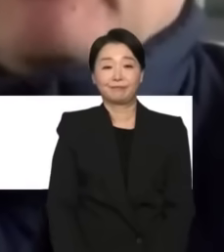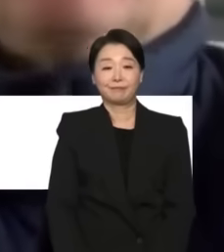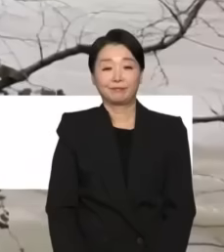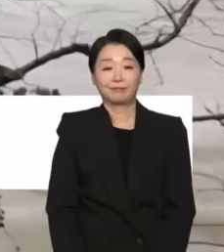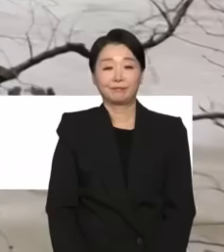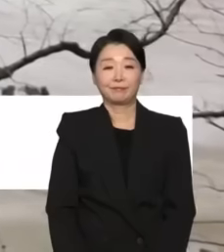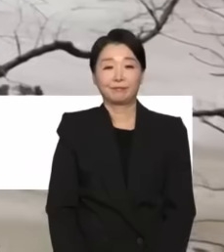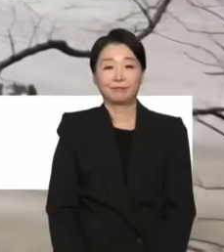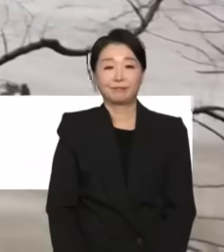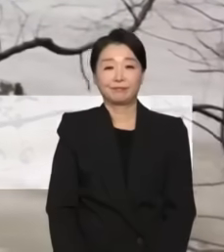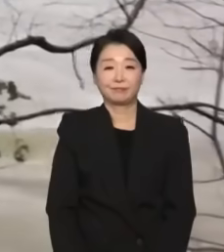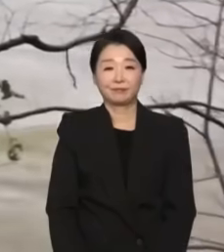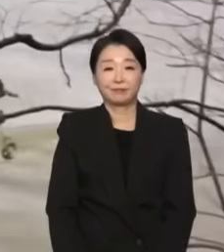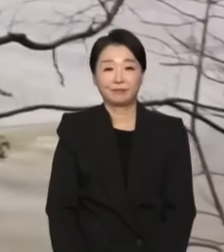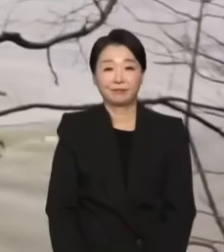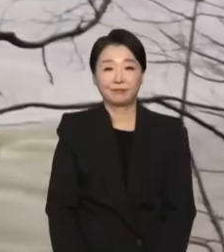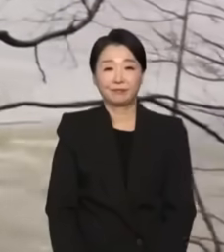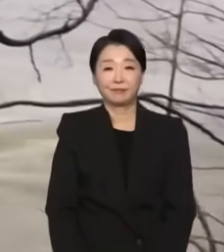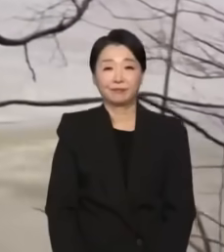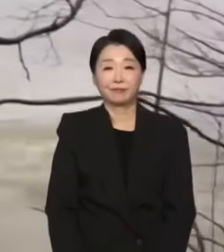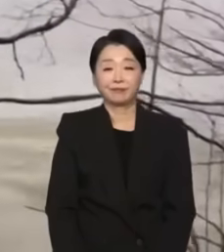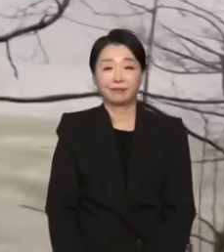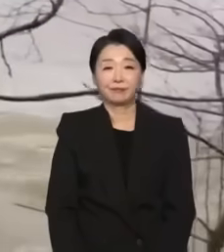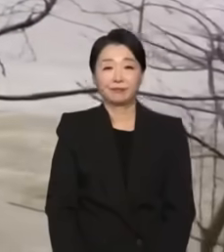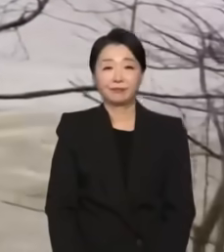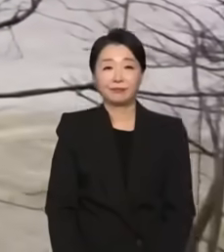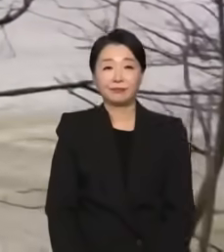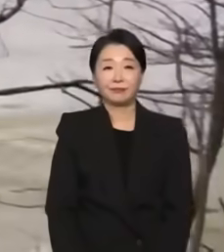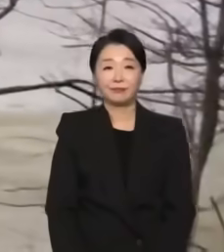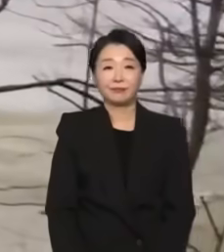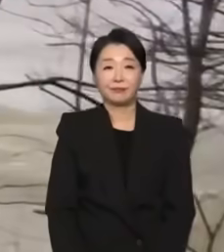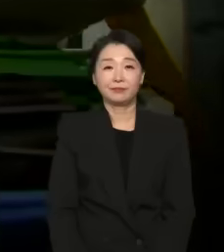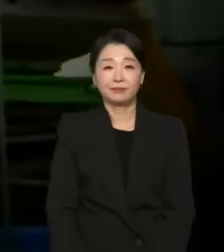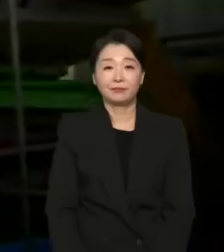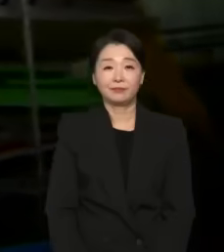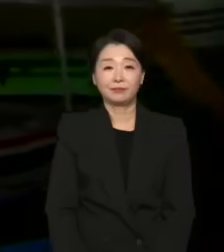easier. JTBC 백민경입니다.